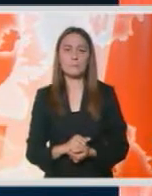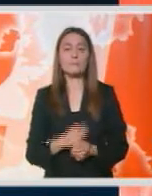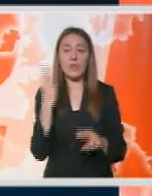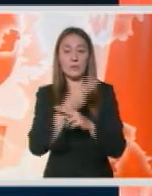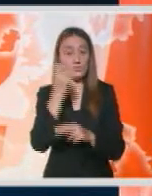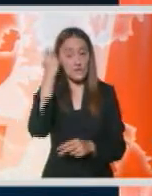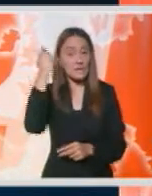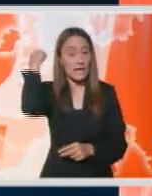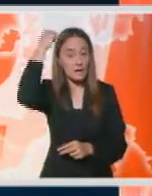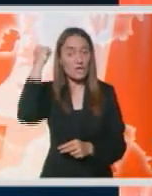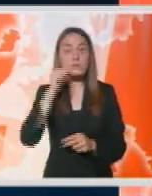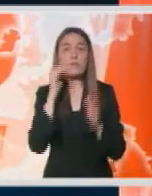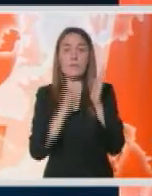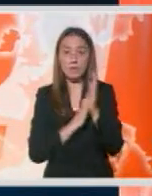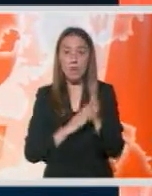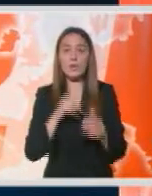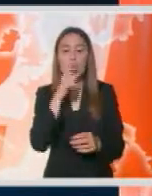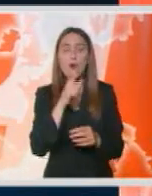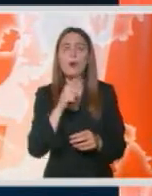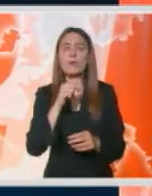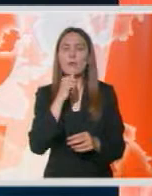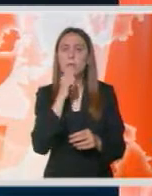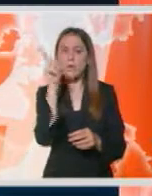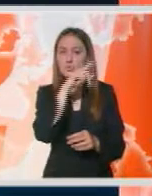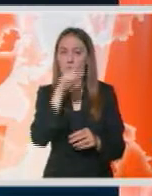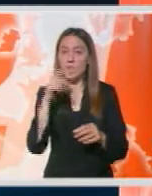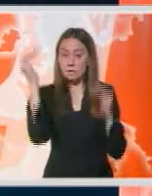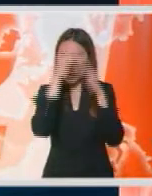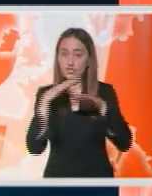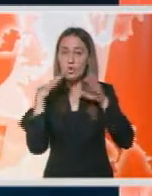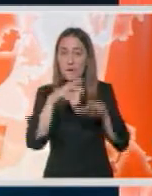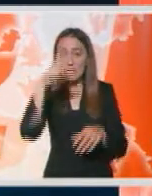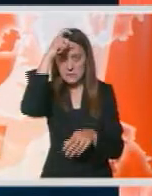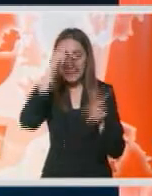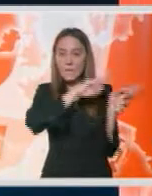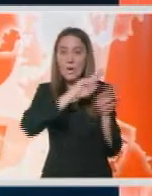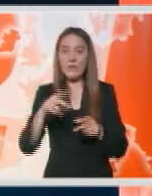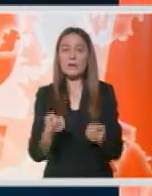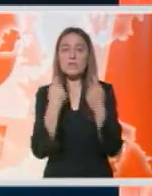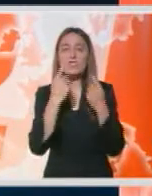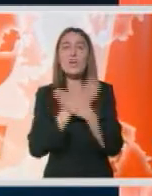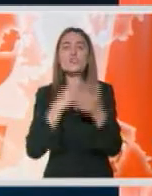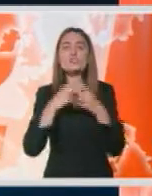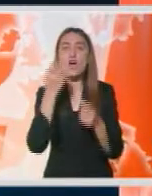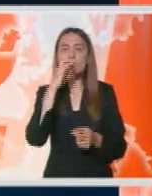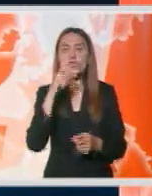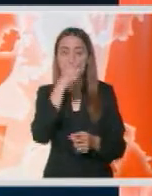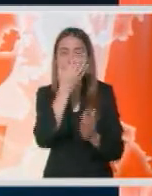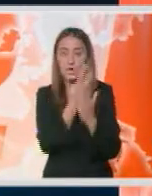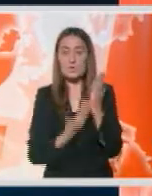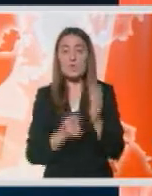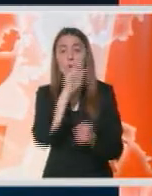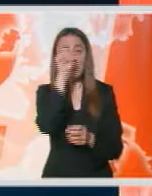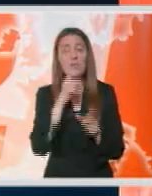Državni sekretar za Kosovo i Metohiju Oliver Ivanović osudio sinoćni napad na Srbe povratnike u selu Žač. On je ocenio da je u